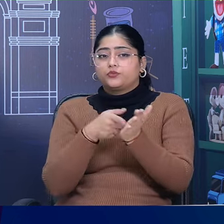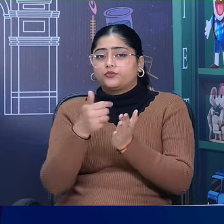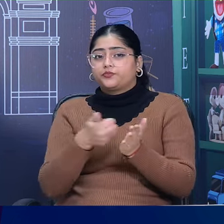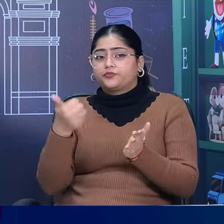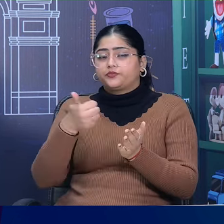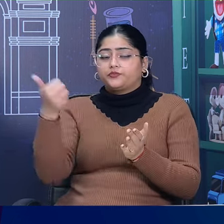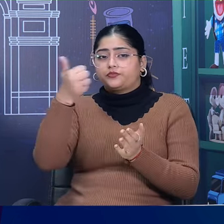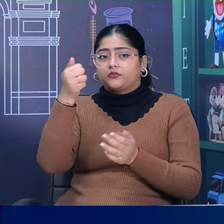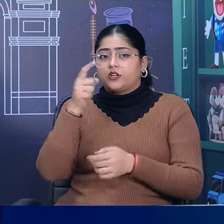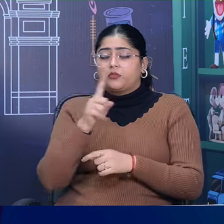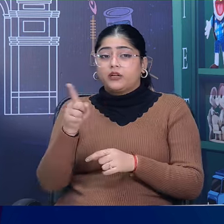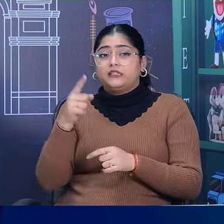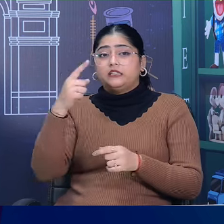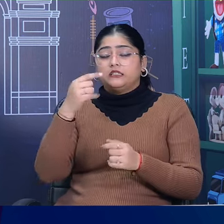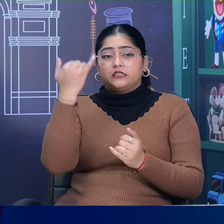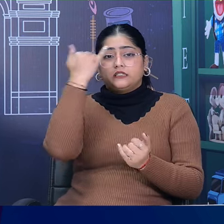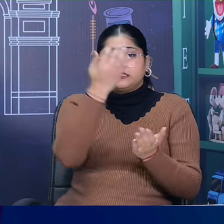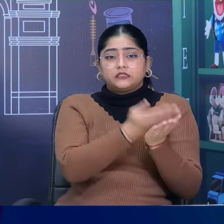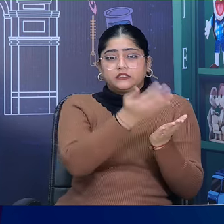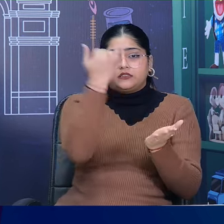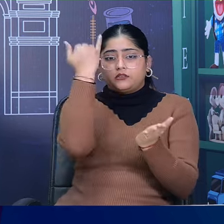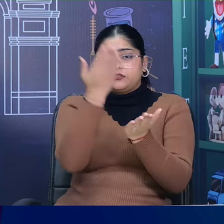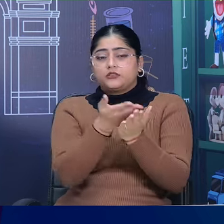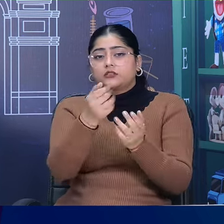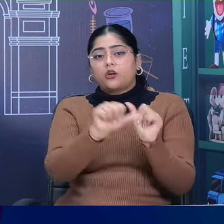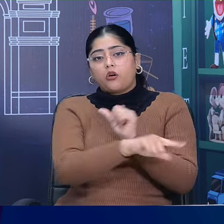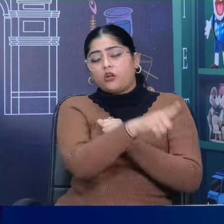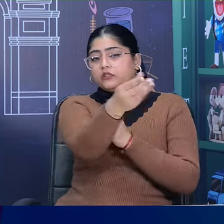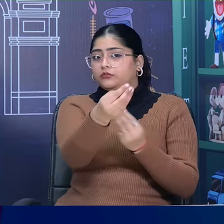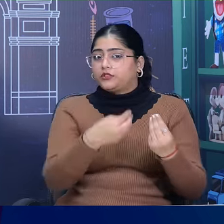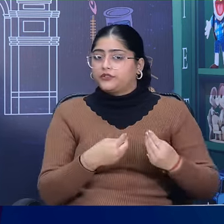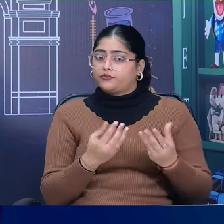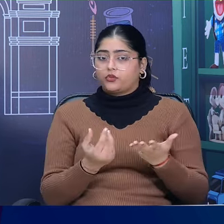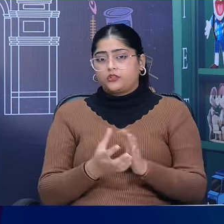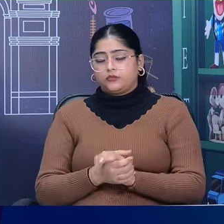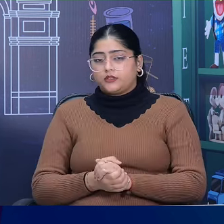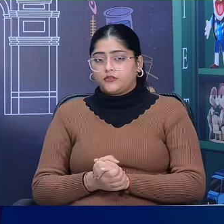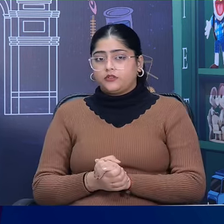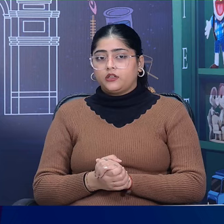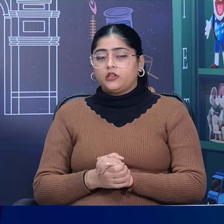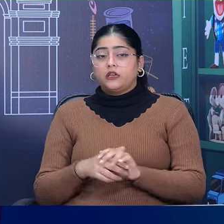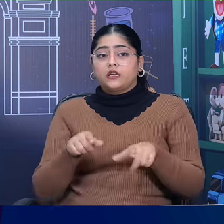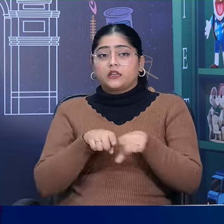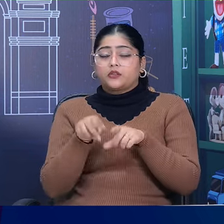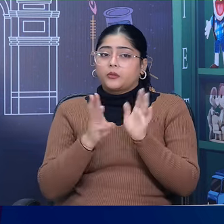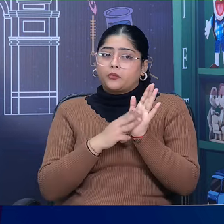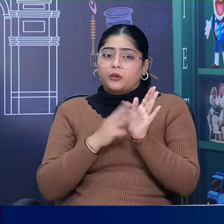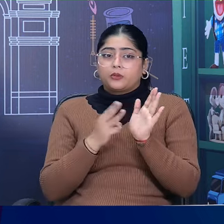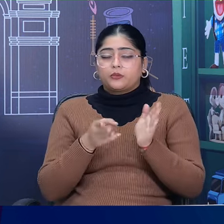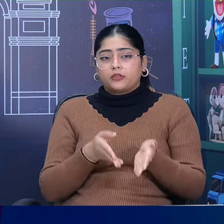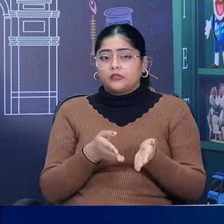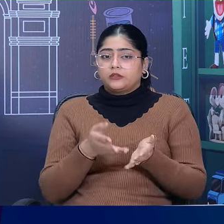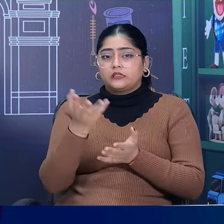लेकिन सजेशन सबसे लिए जाएंगे जी तो जो पंचायत के जो पंच हैं जो कि हमारे सारे मेंबर्स हैं वो फिर इस चीज का